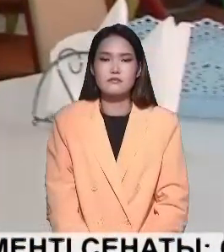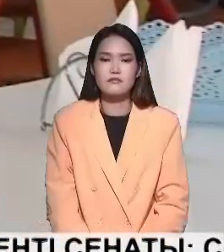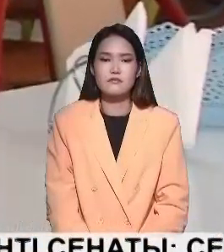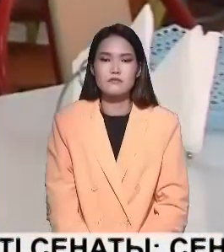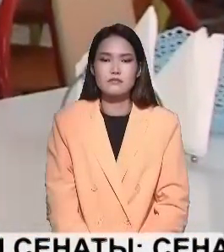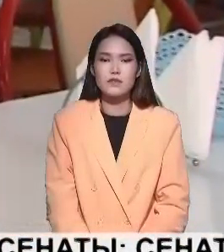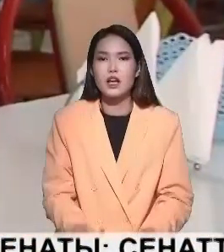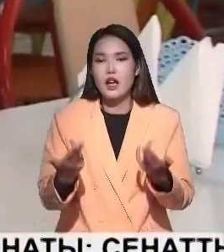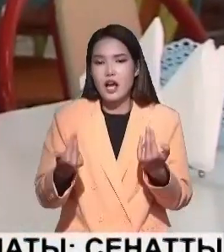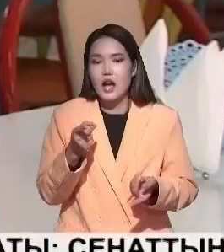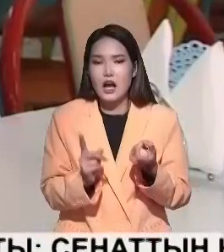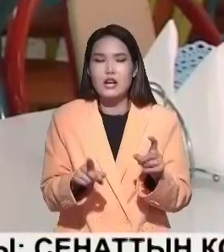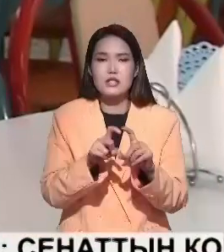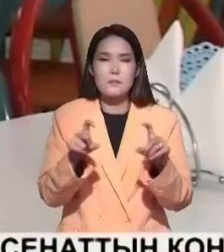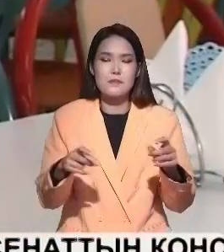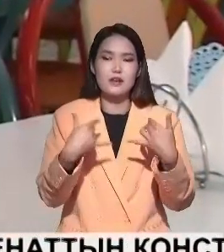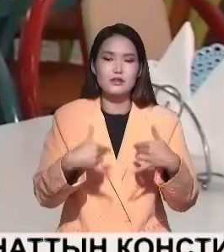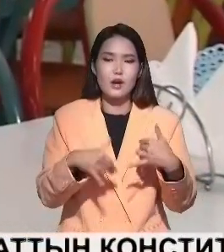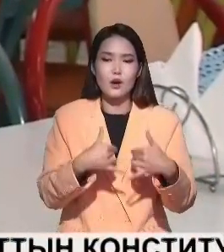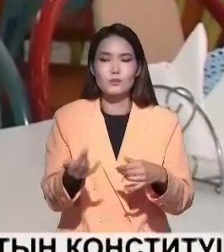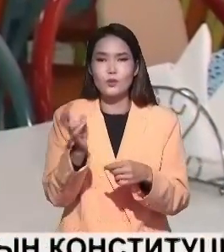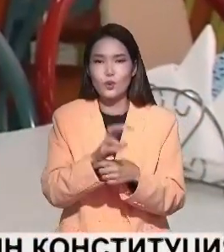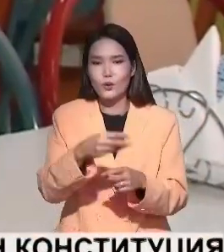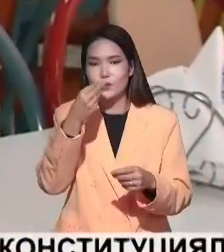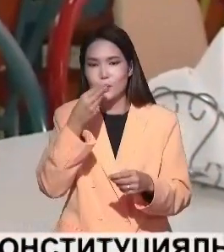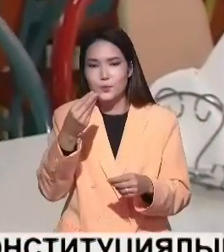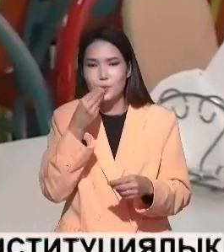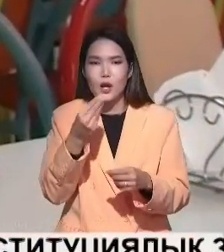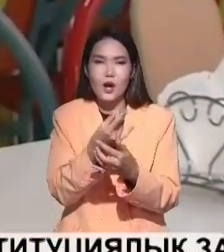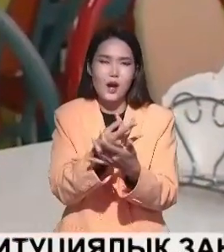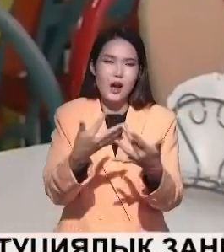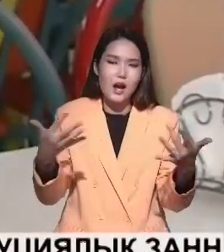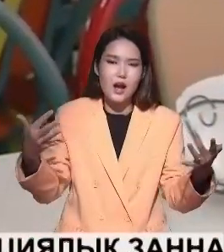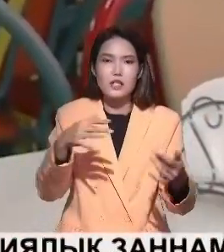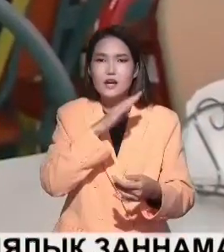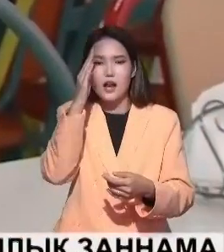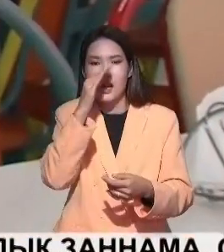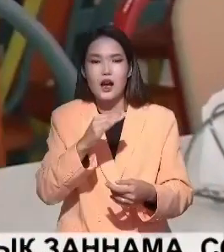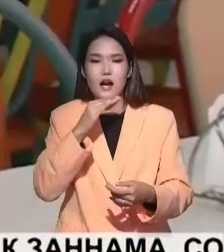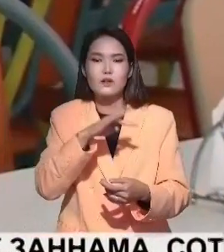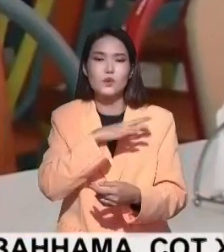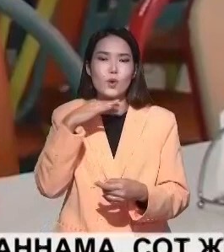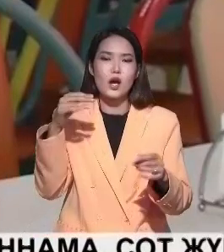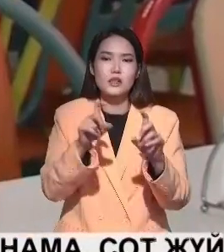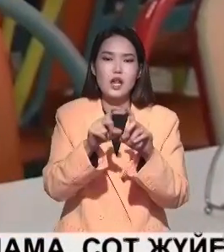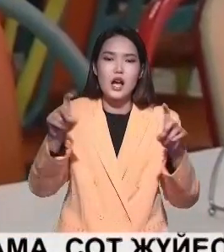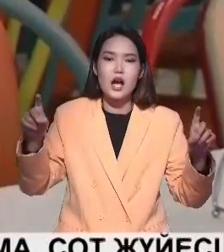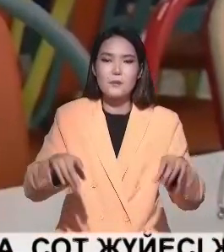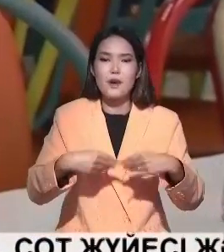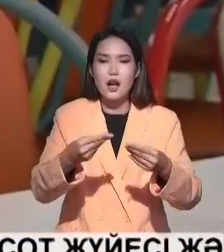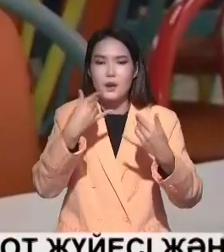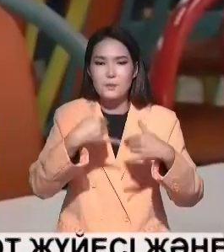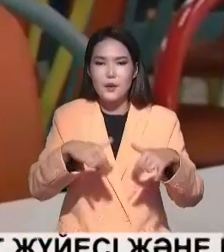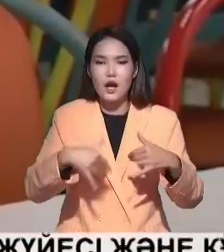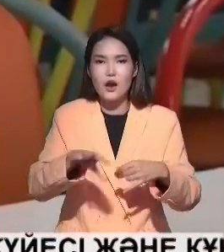Иә, расымен мектеп асханасына келгенде қоғамның пікірі әртүрлі. Ата-аналардың басым көпшілігі мектепте берілетін асқа көңілі